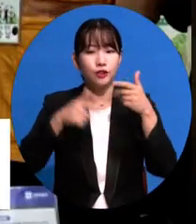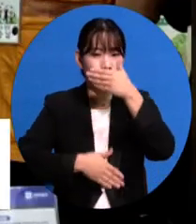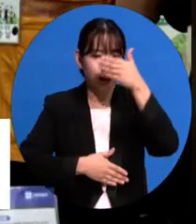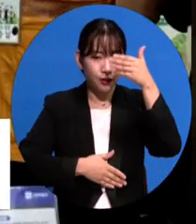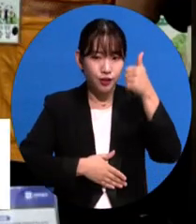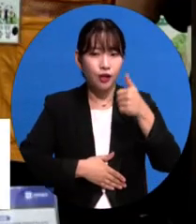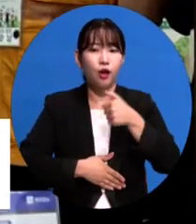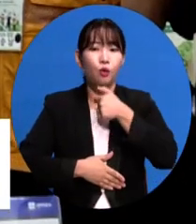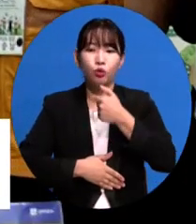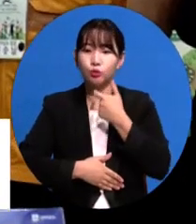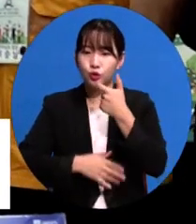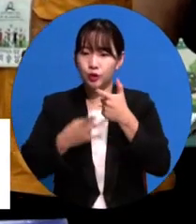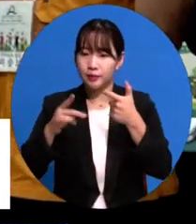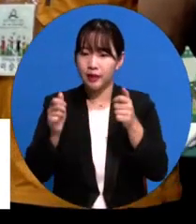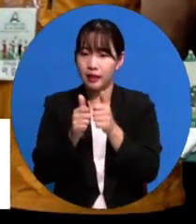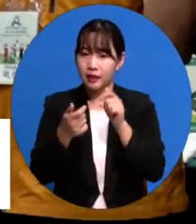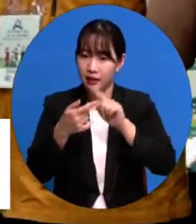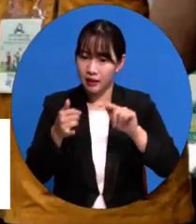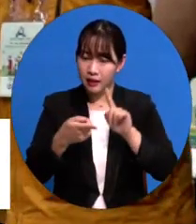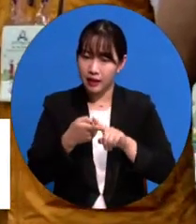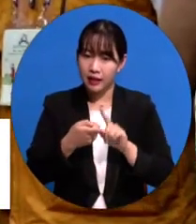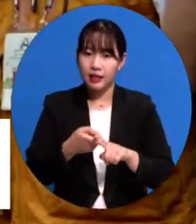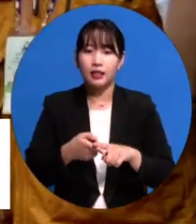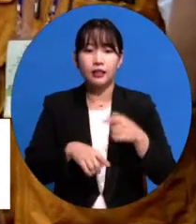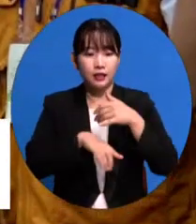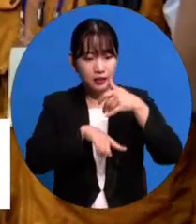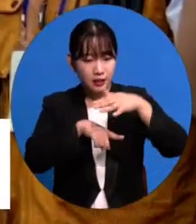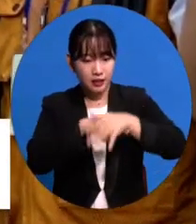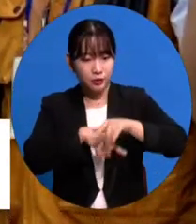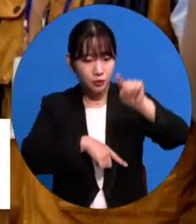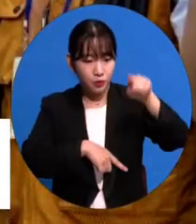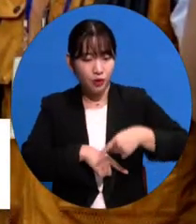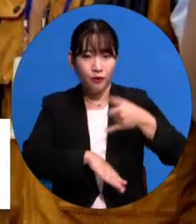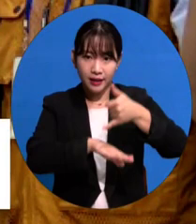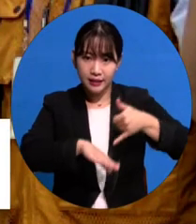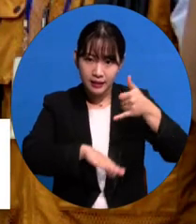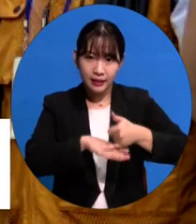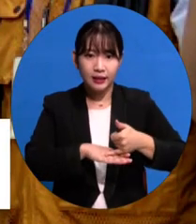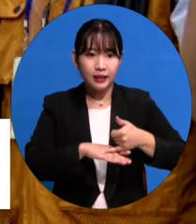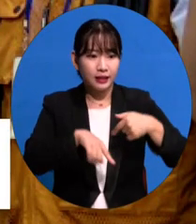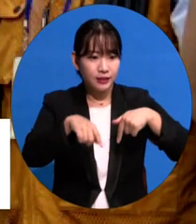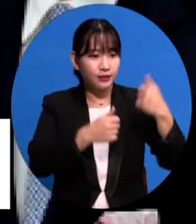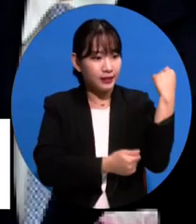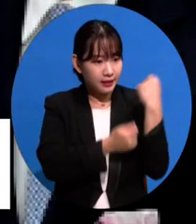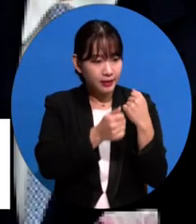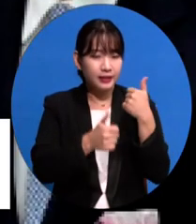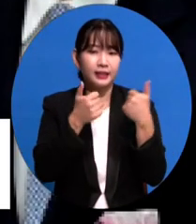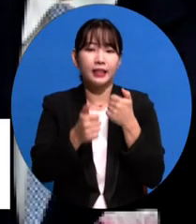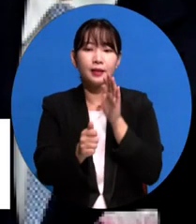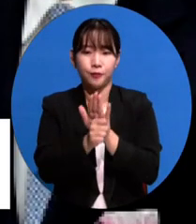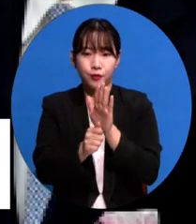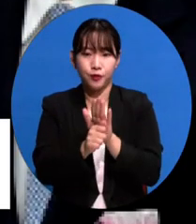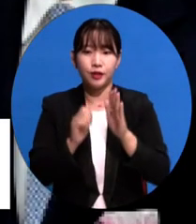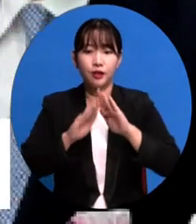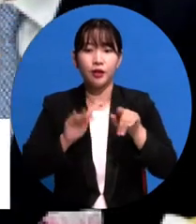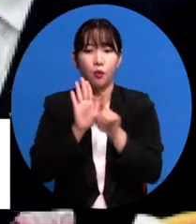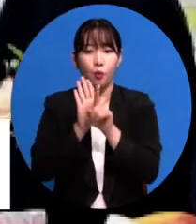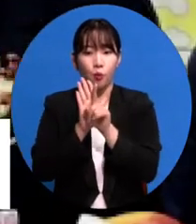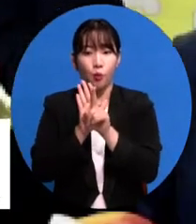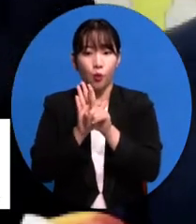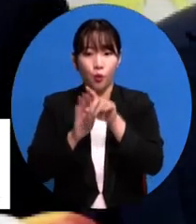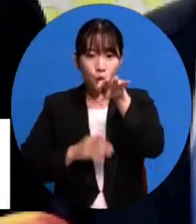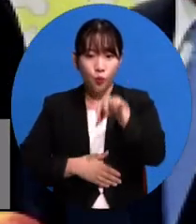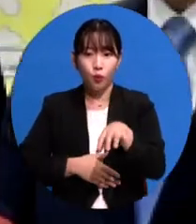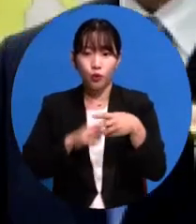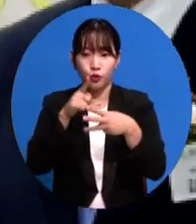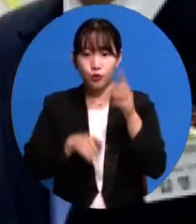청년과 중장년층을 대상으로 귀농 귀촌 정책 설명과 상담을 제공했으며 전남도 홍보관에는 윤석열